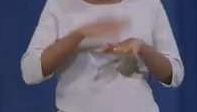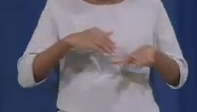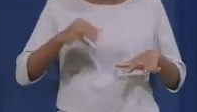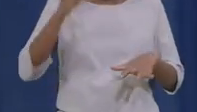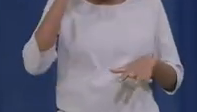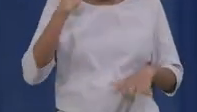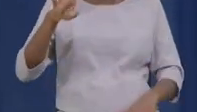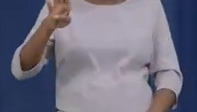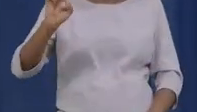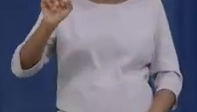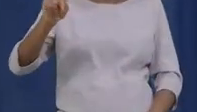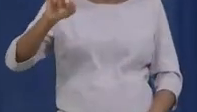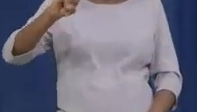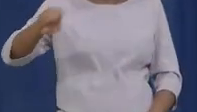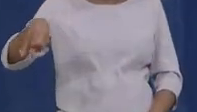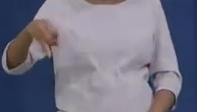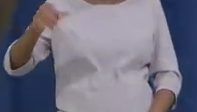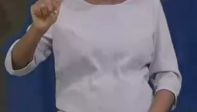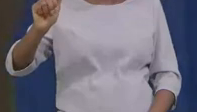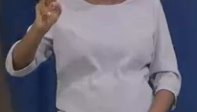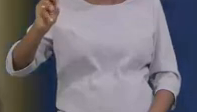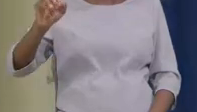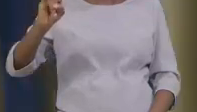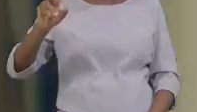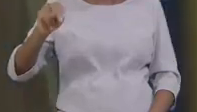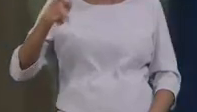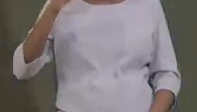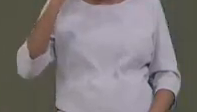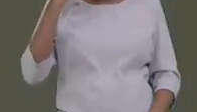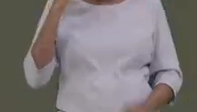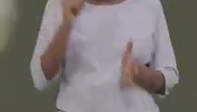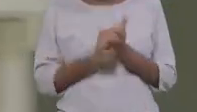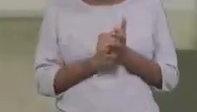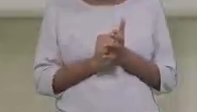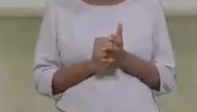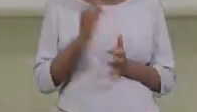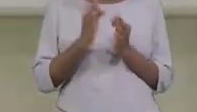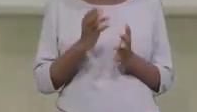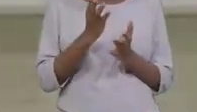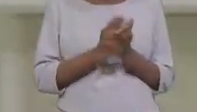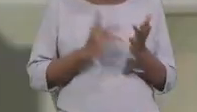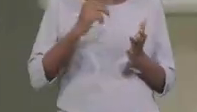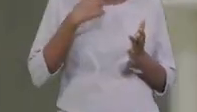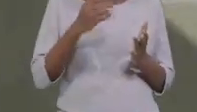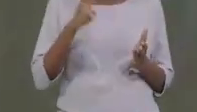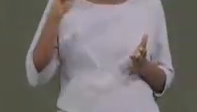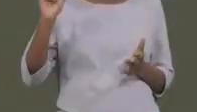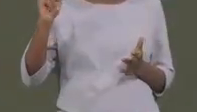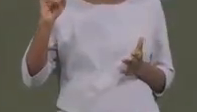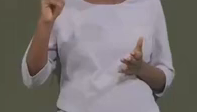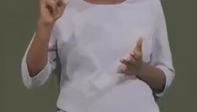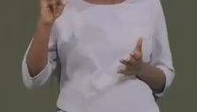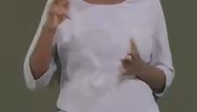Elle lui donna le nom de Ben-Oni, mais le père l'appela Benjamin. Vous remarquez que quelqu'un dit